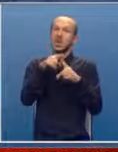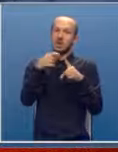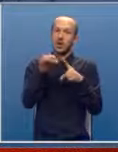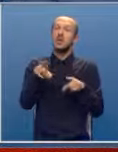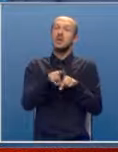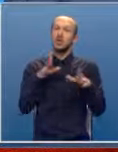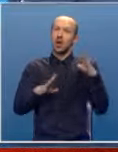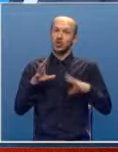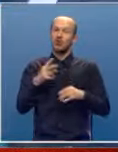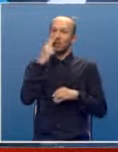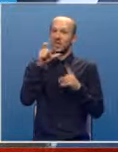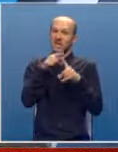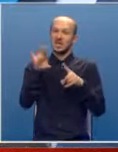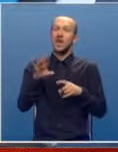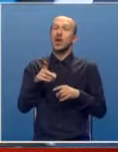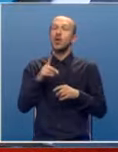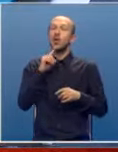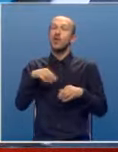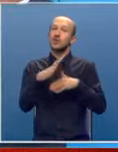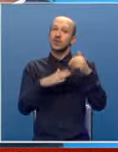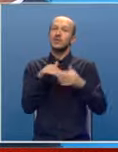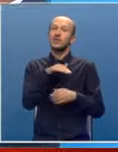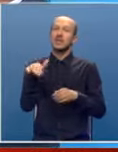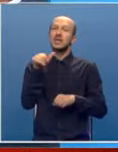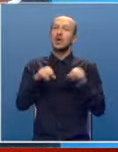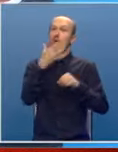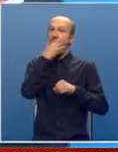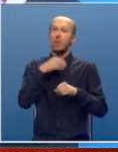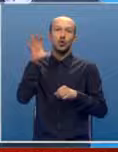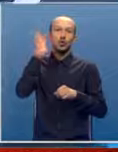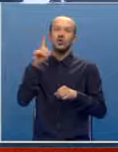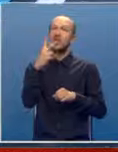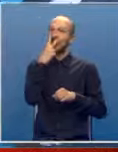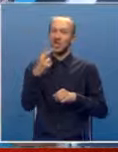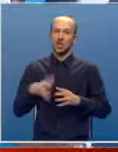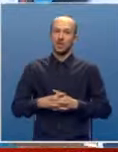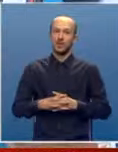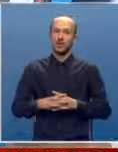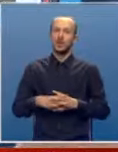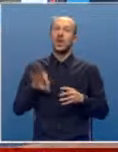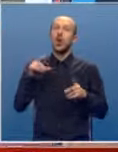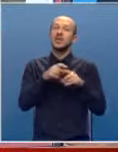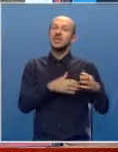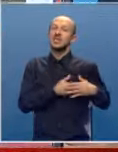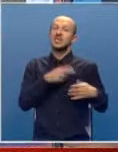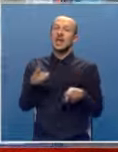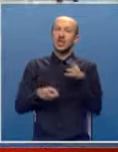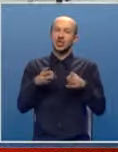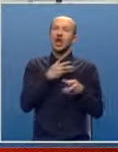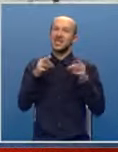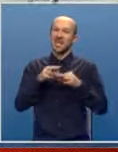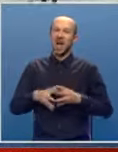i mi ponašamo, vidjeli ste koje je ovo zadovoljstvo djece, kako je lijepo čuti i vidjeti kako je od srca trče